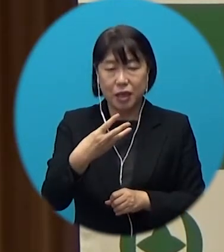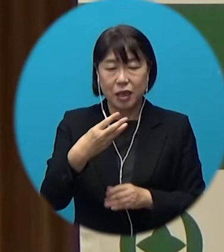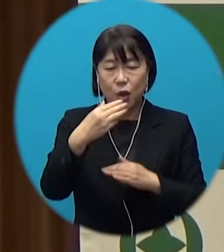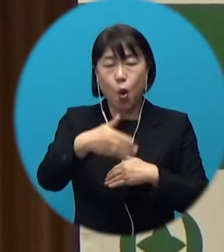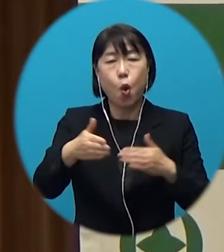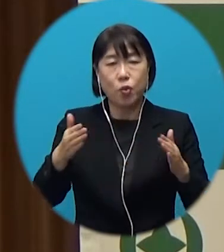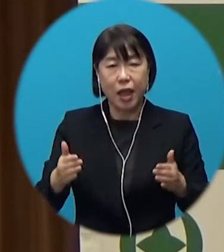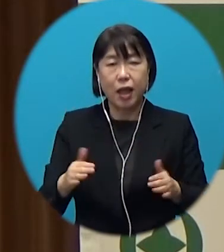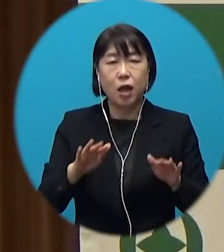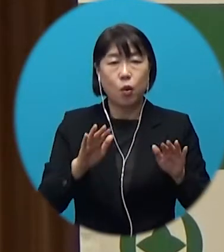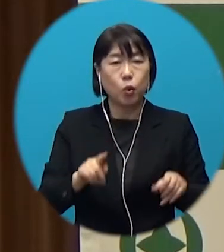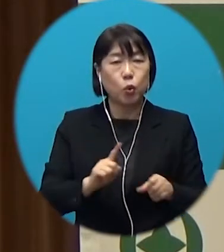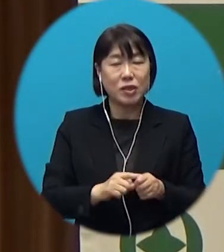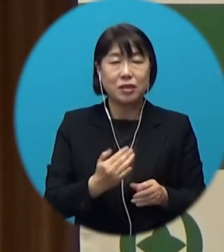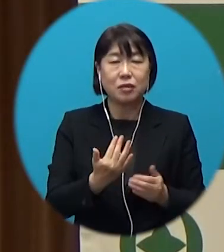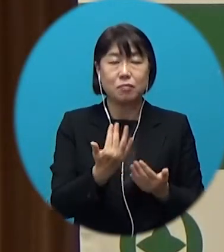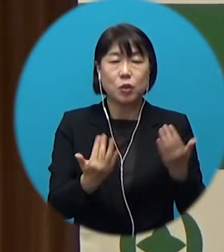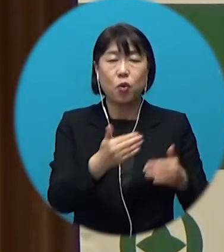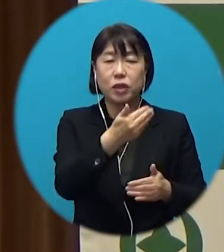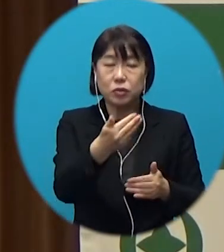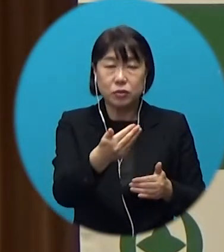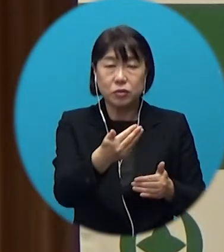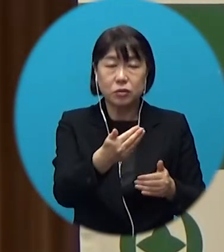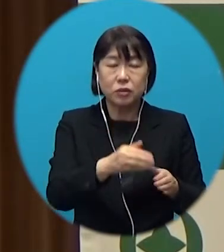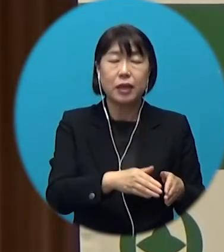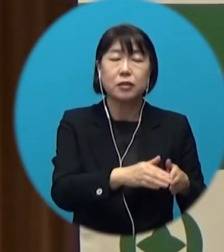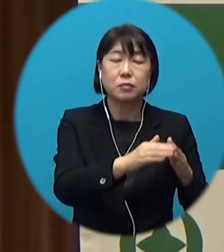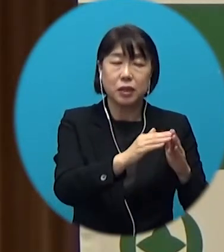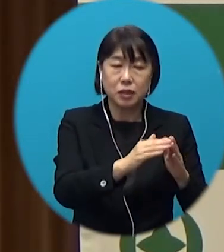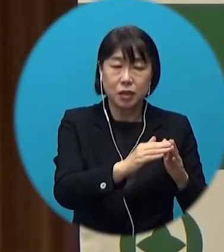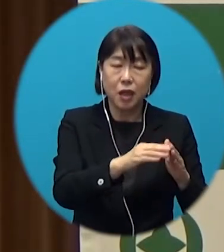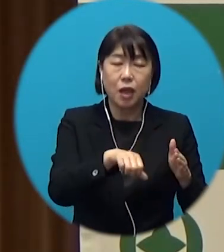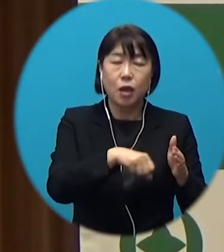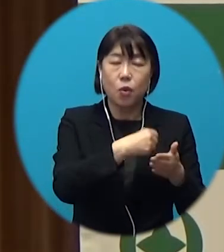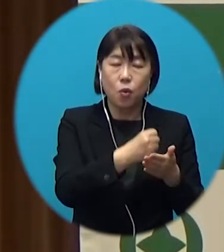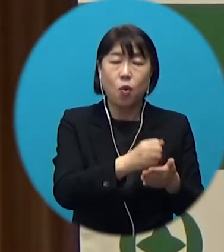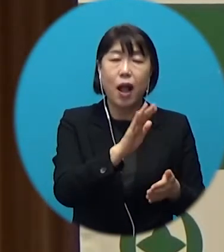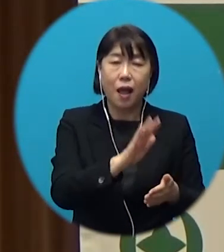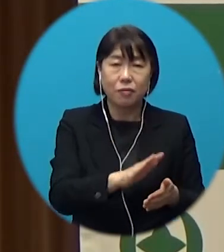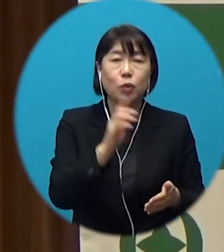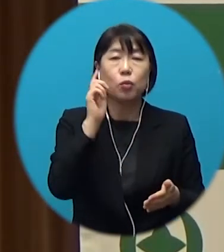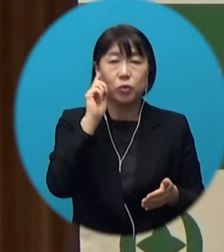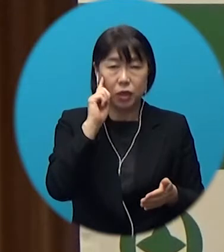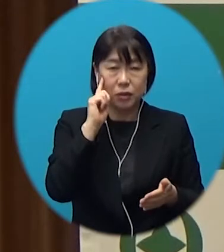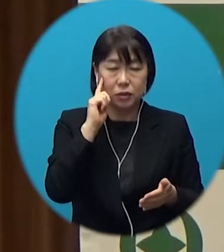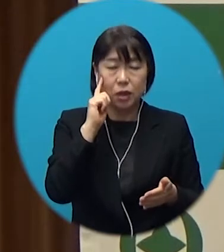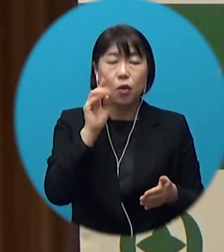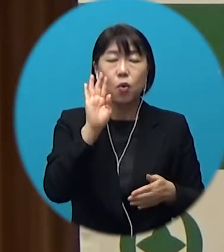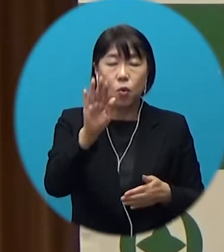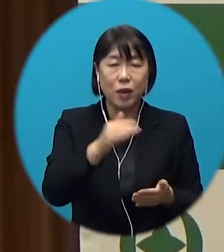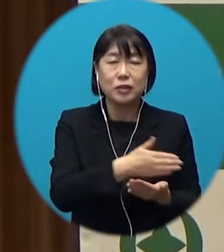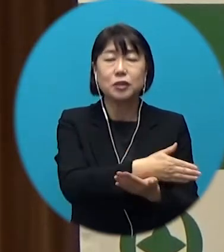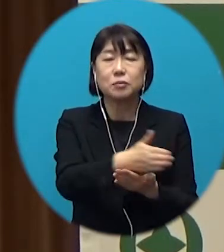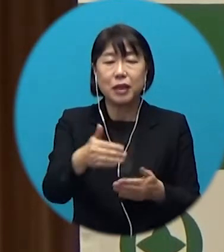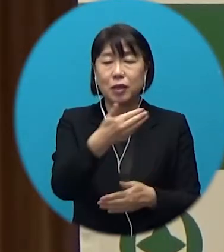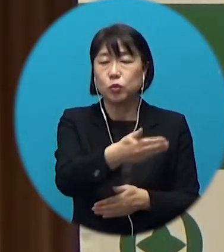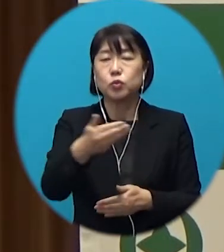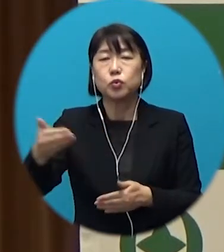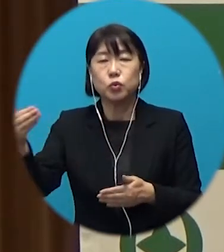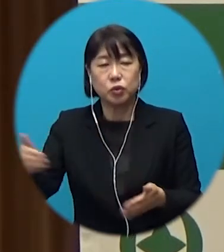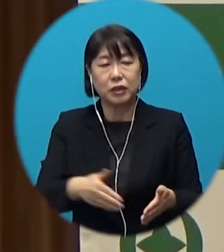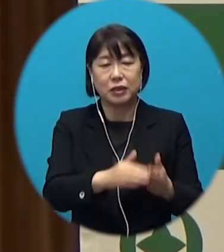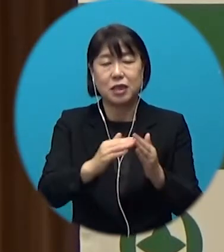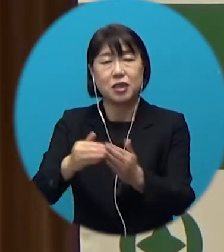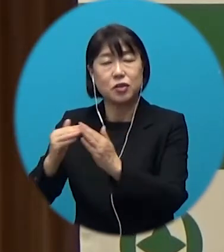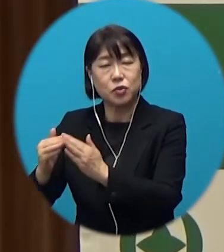で実施しましたが、確認できたところが確認できておりますので、すべての役所でですね、設置の対応をしていき